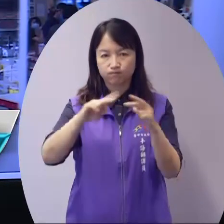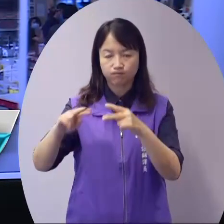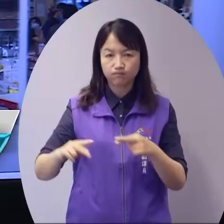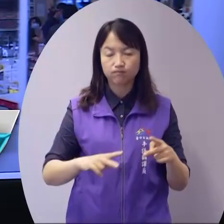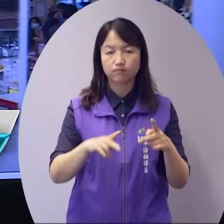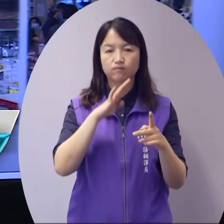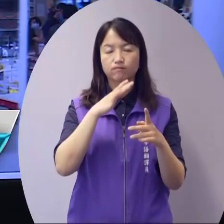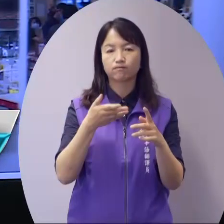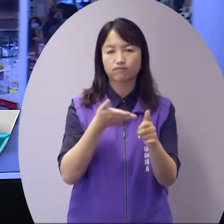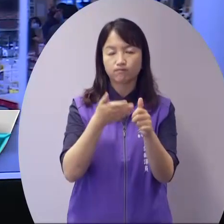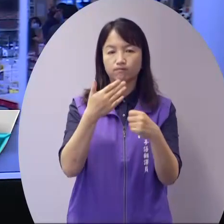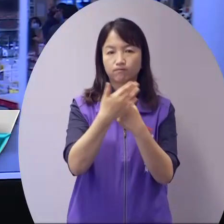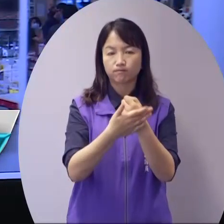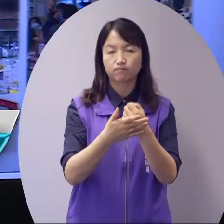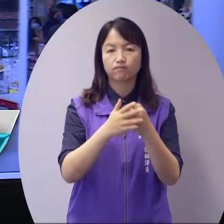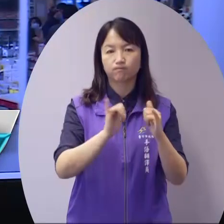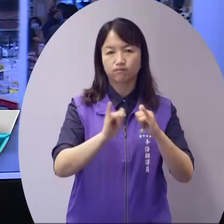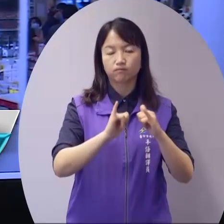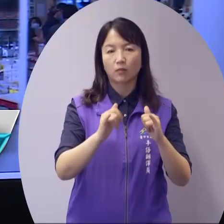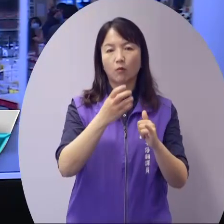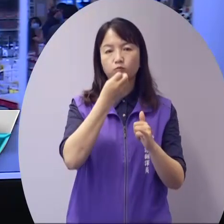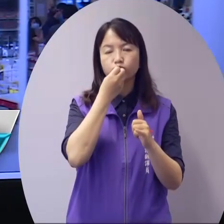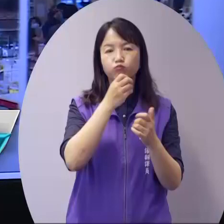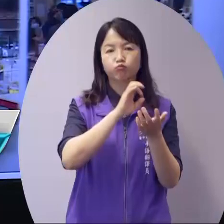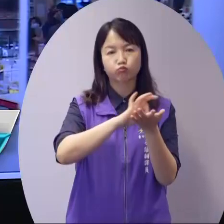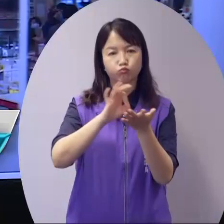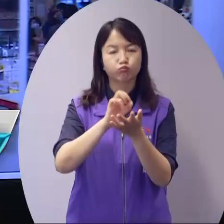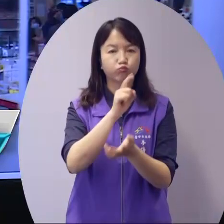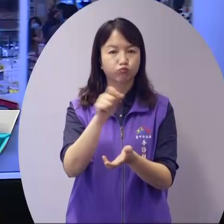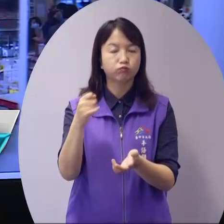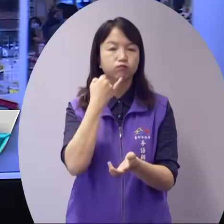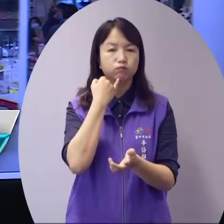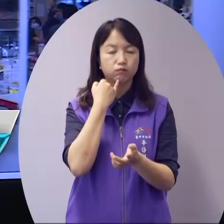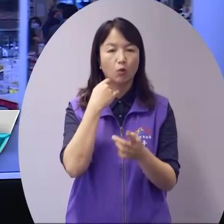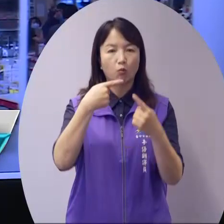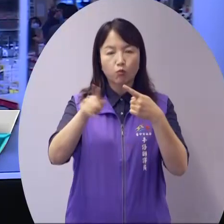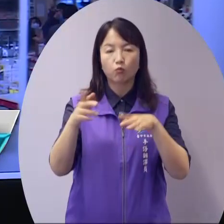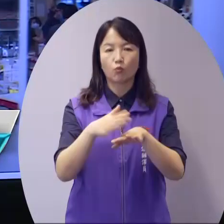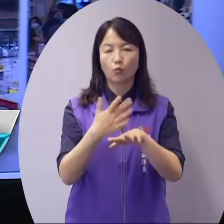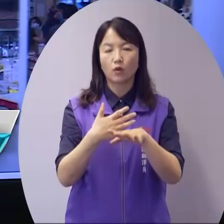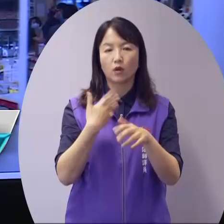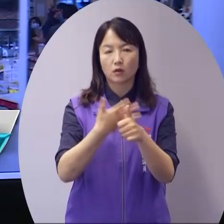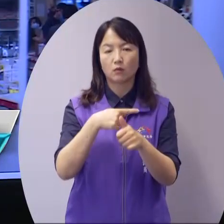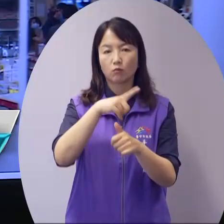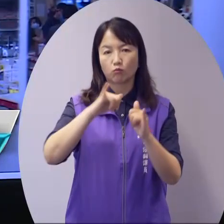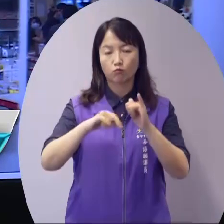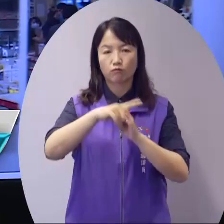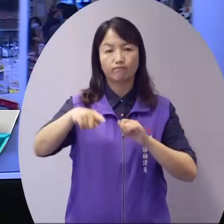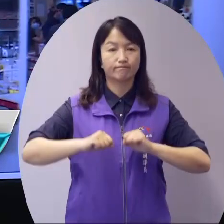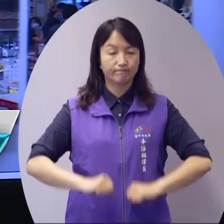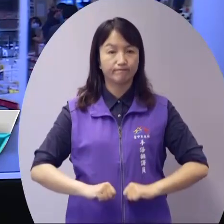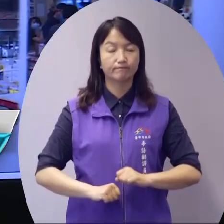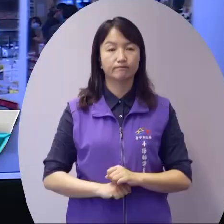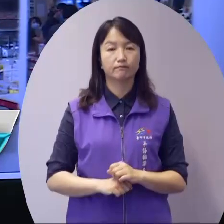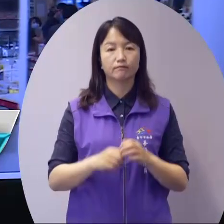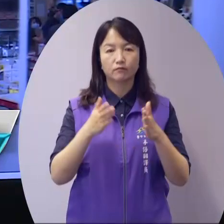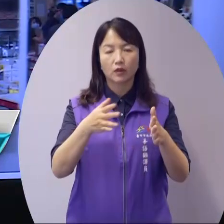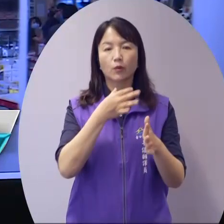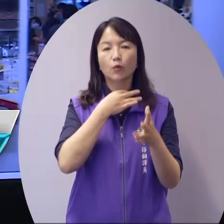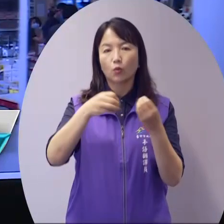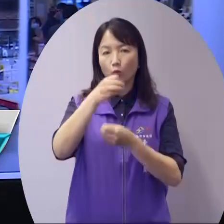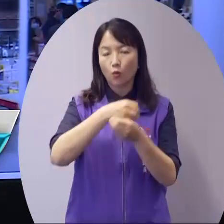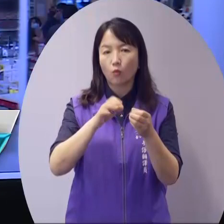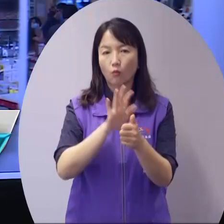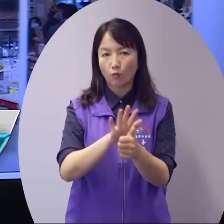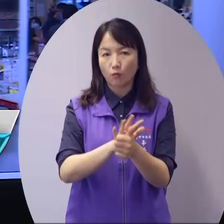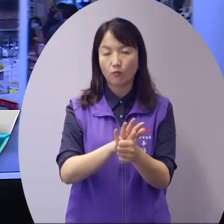维护市民的粮食稳定的供应不断链，确保市民的健康。对于纾困措施方面，